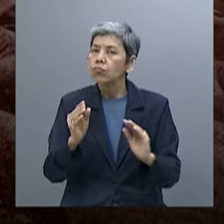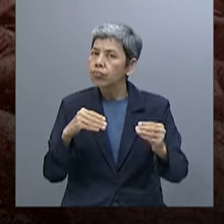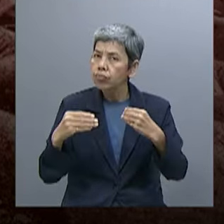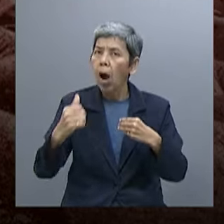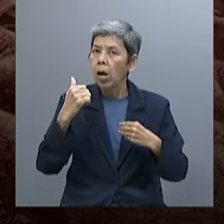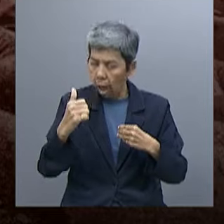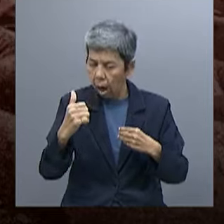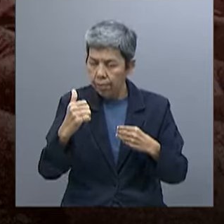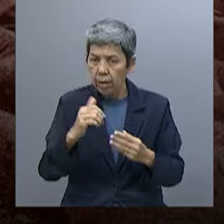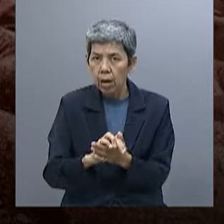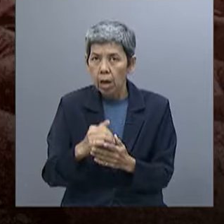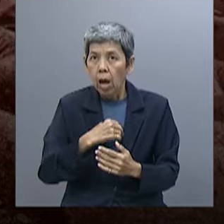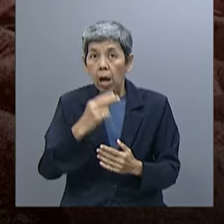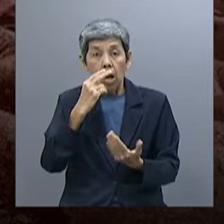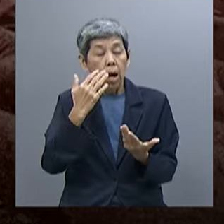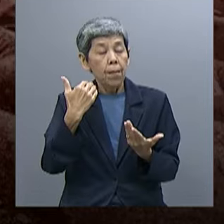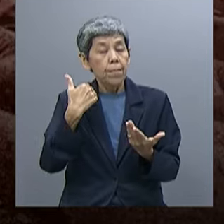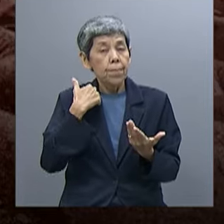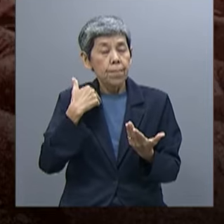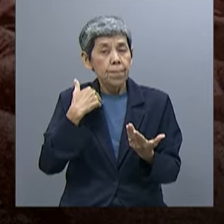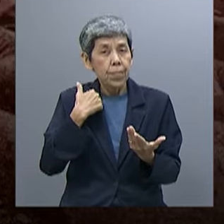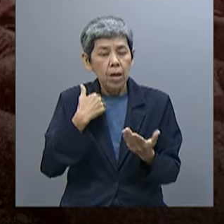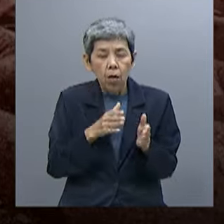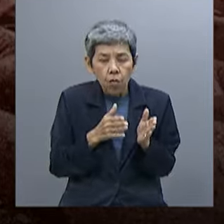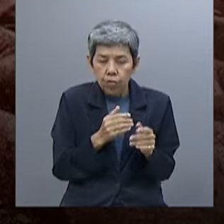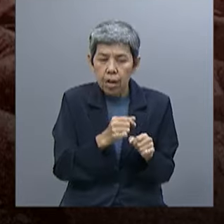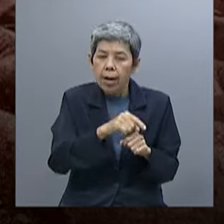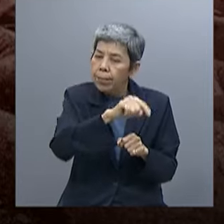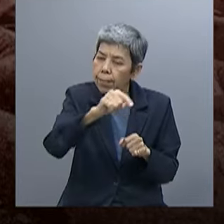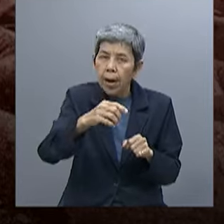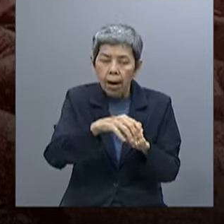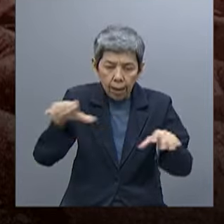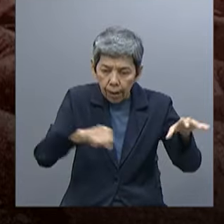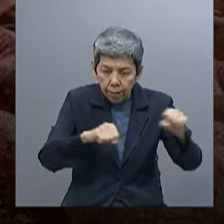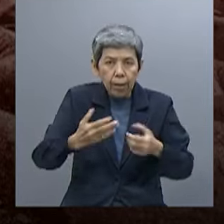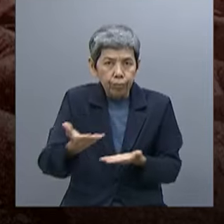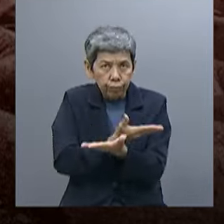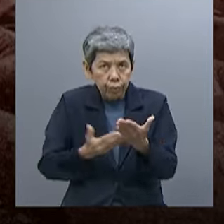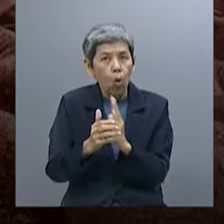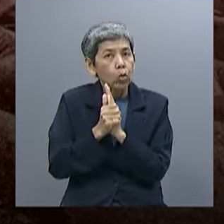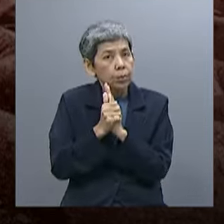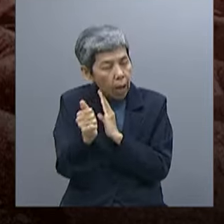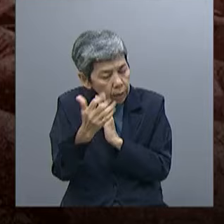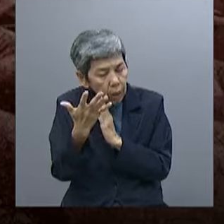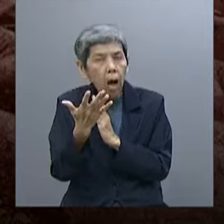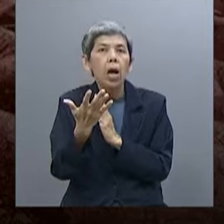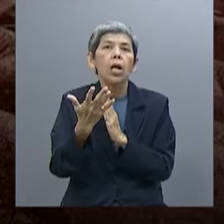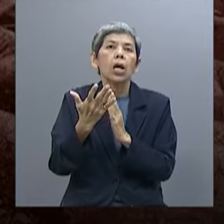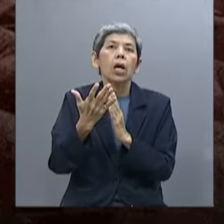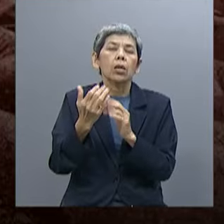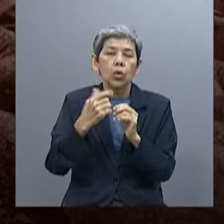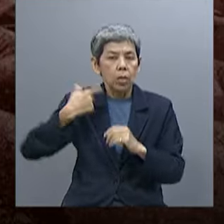ะครับแล้วก็มีทุกฝ่ายเข้ามาเกี่ยวข้องด้วยได้นะครับรวมทั้งผู้เชี่ยวชาญแล้วก็ผู้พิพ